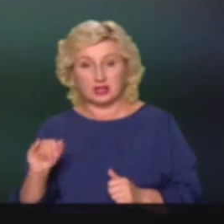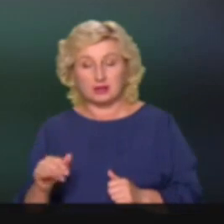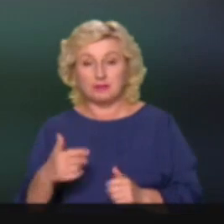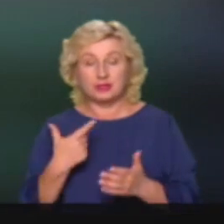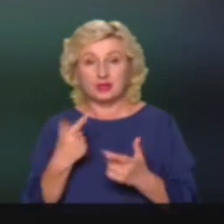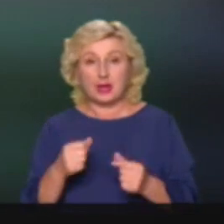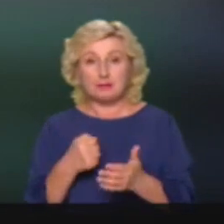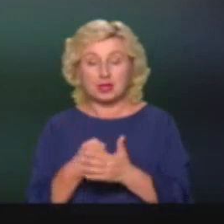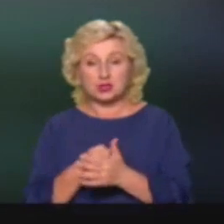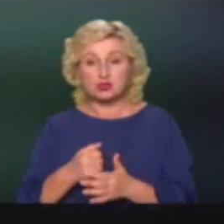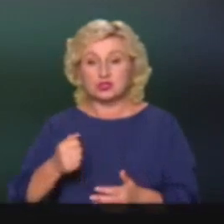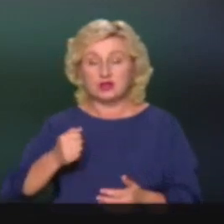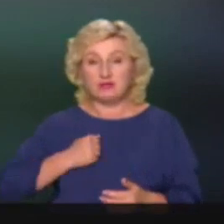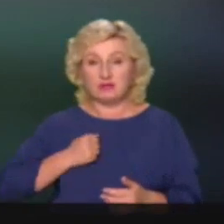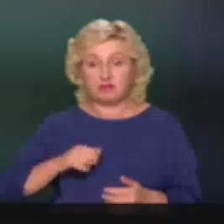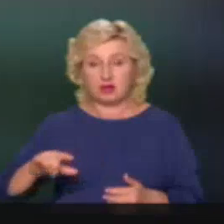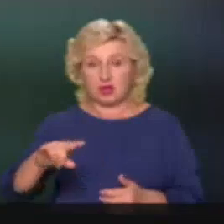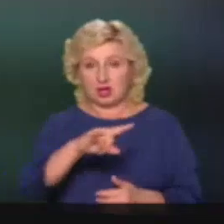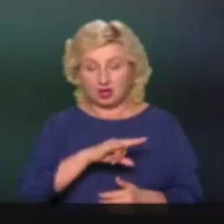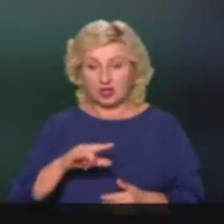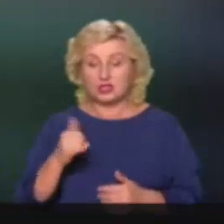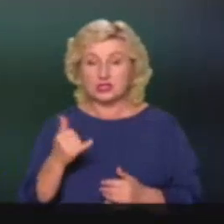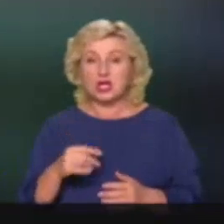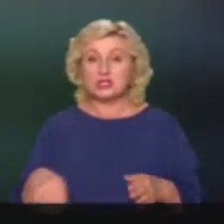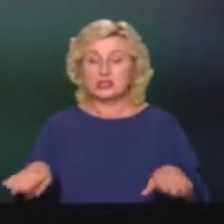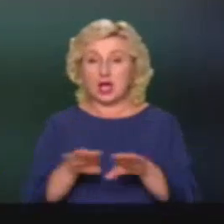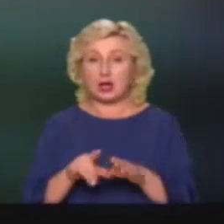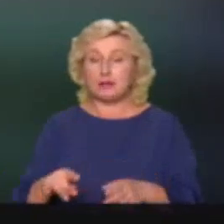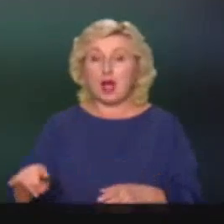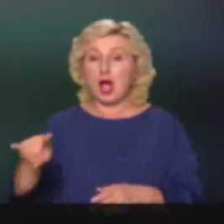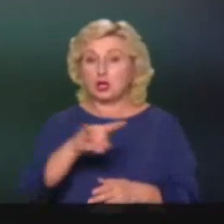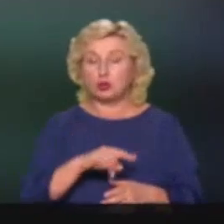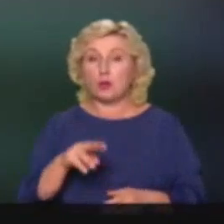авіація Російської Федерації. І зараз тимчасово закриті аеропорти у Мурманську та